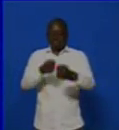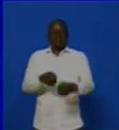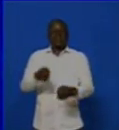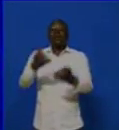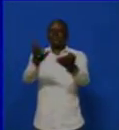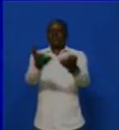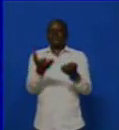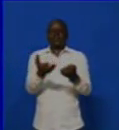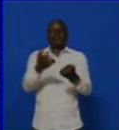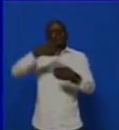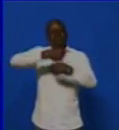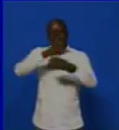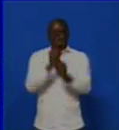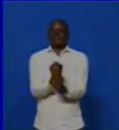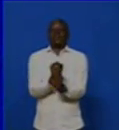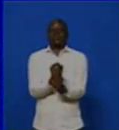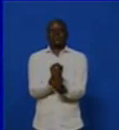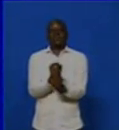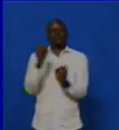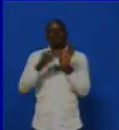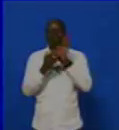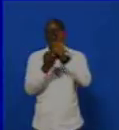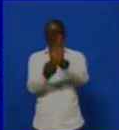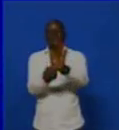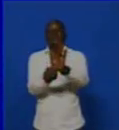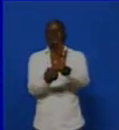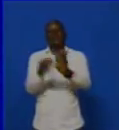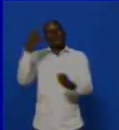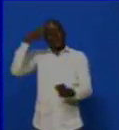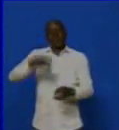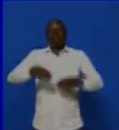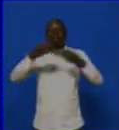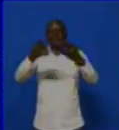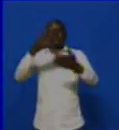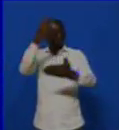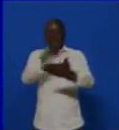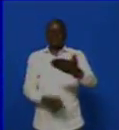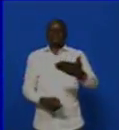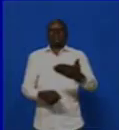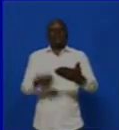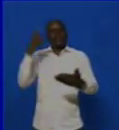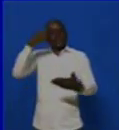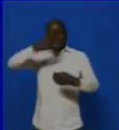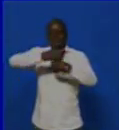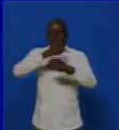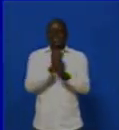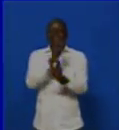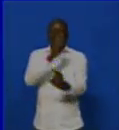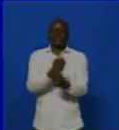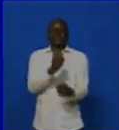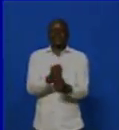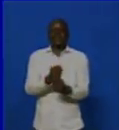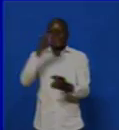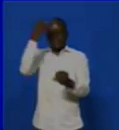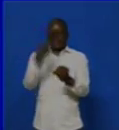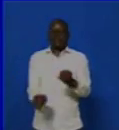de transformation, d'une modernisation pour donner de la plus-value et pour vraiment créer de l'emploi. À la fin de cette